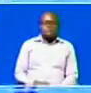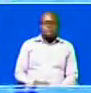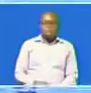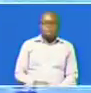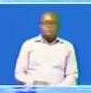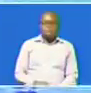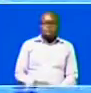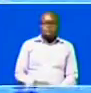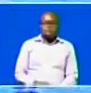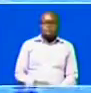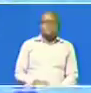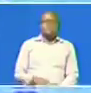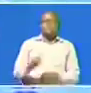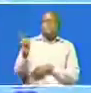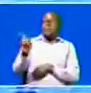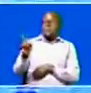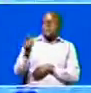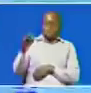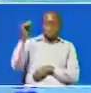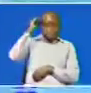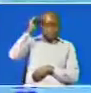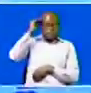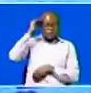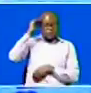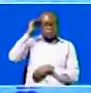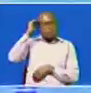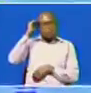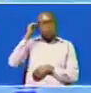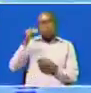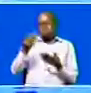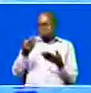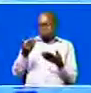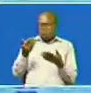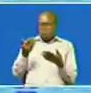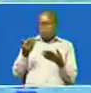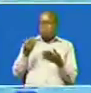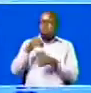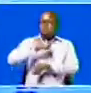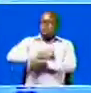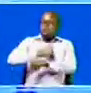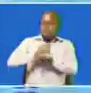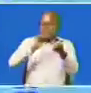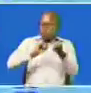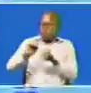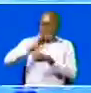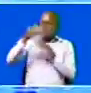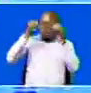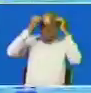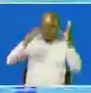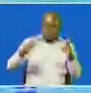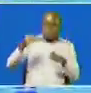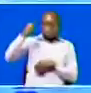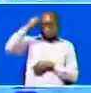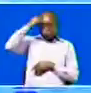Na katibu mwandamizi katika wizara ya elimu Simon Kachapin anataka shule za mabweni kuondolewa ili wanafunzi wote wapate elimu kutoka